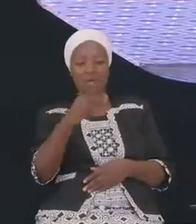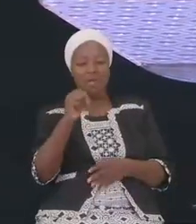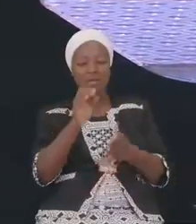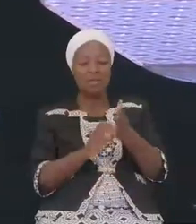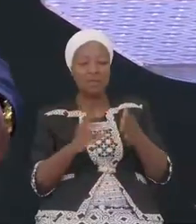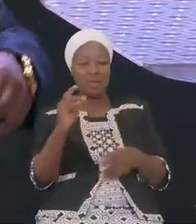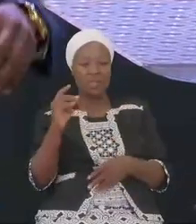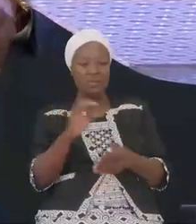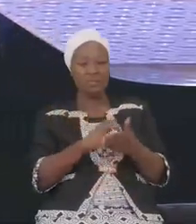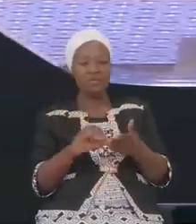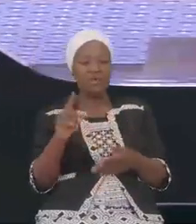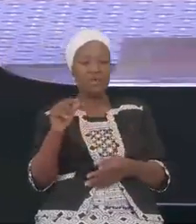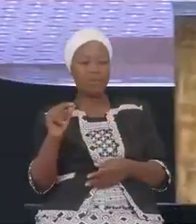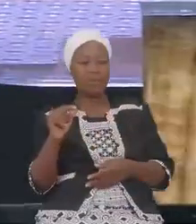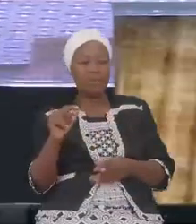Jean 17, 20.